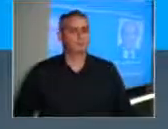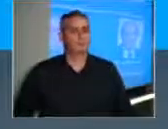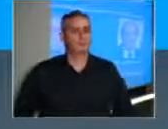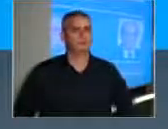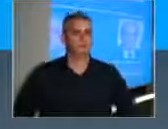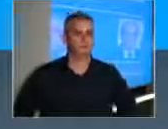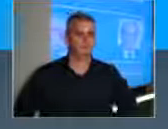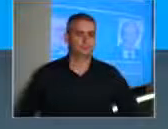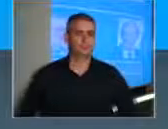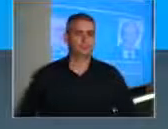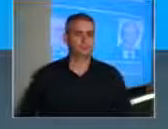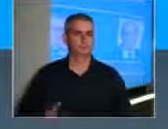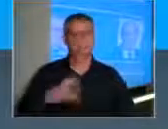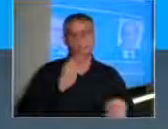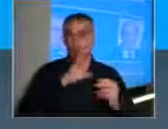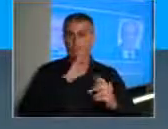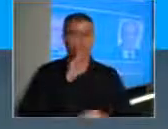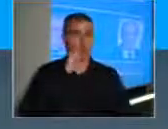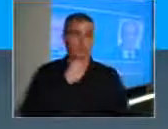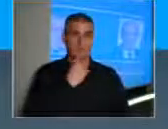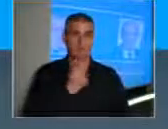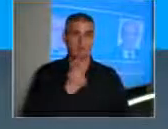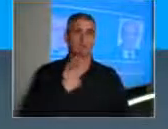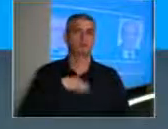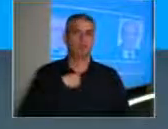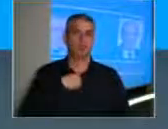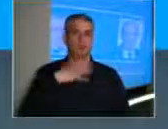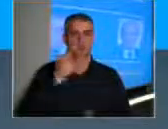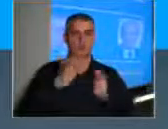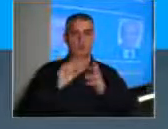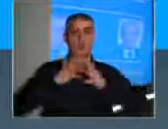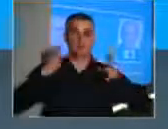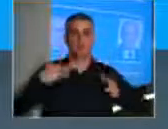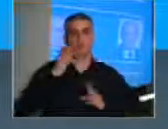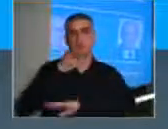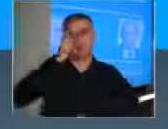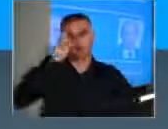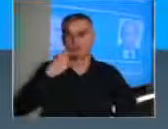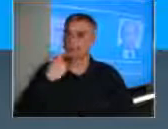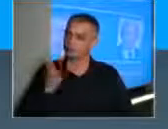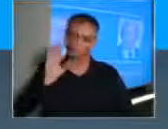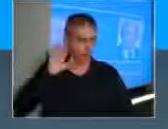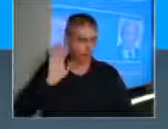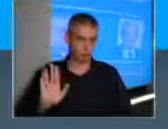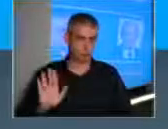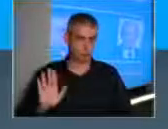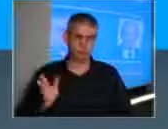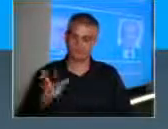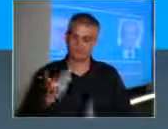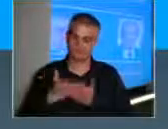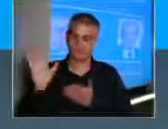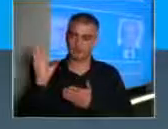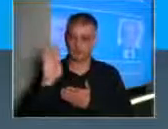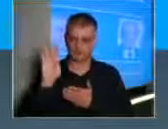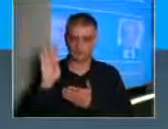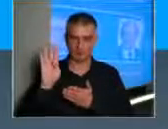לבן מרבים להשתמש בו, אומר שאנחנו נהיה מפלגה גדולה, נבוא לליכוד, נגיד להם, תקשיבו, תזיזו את